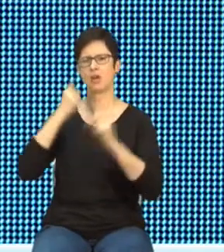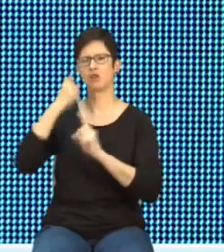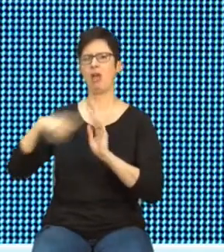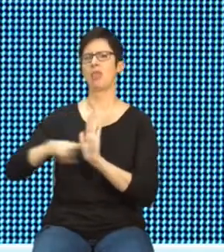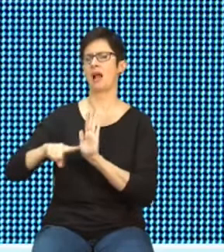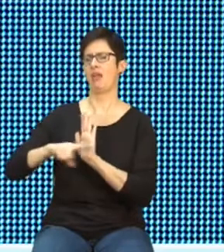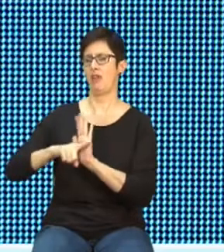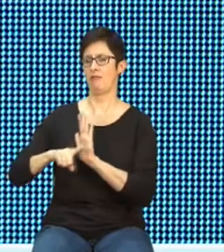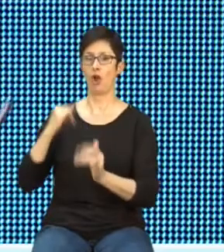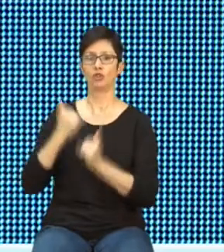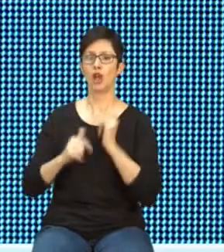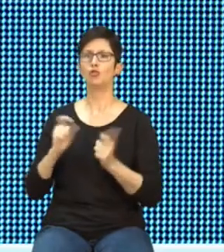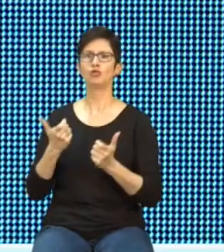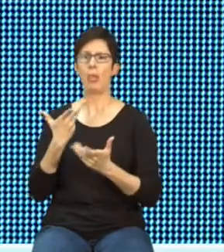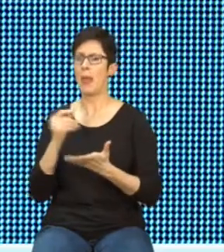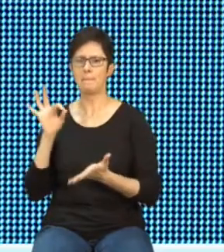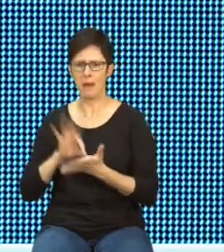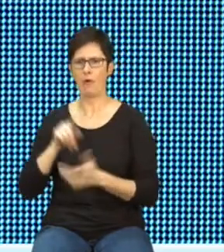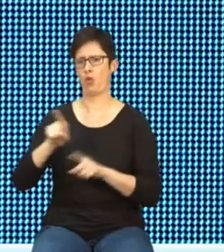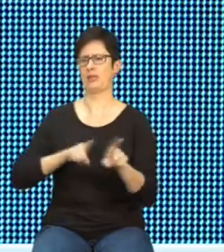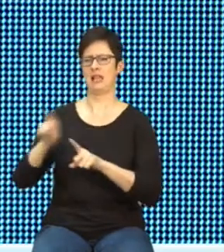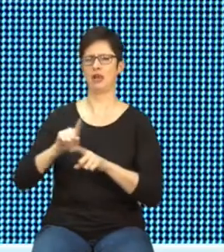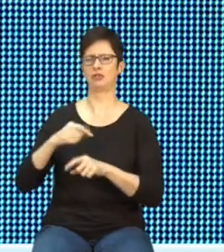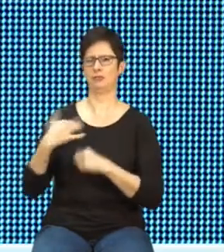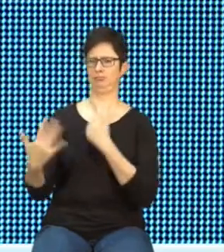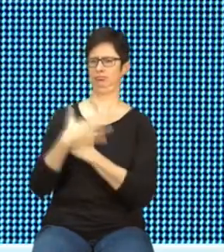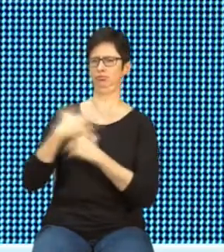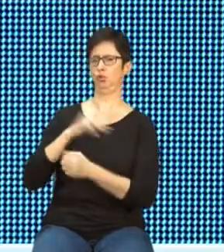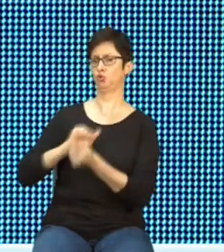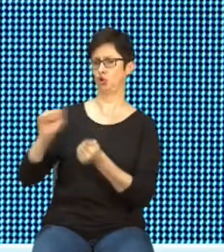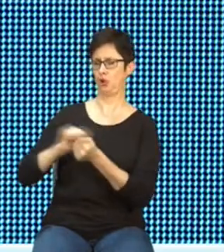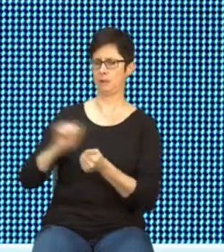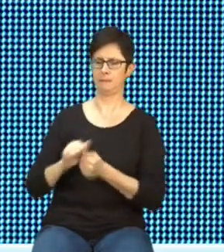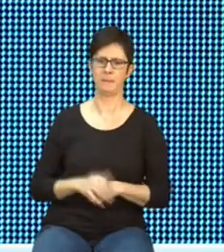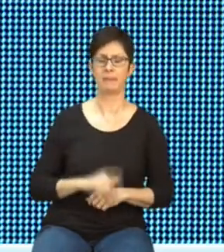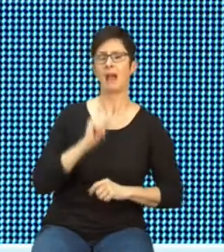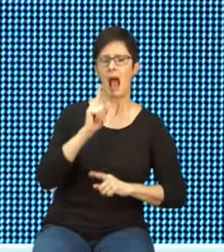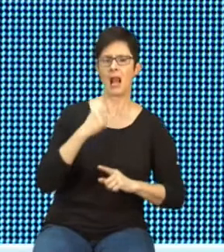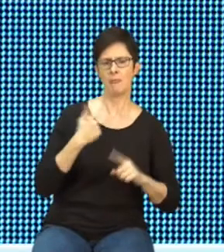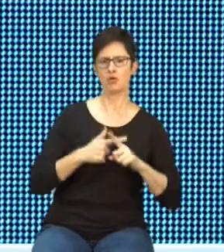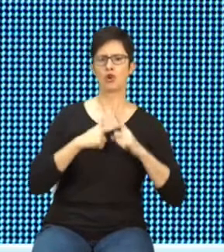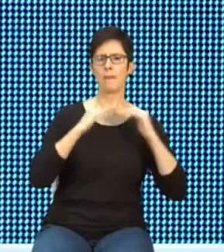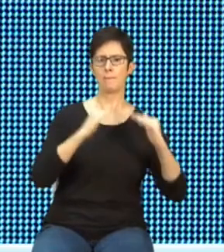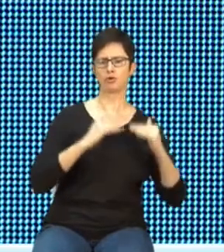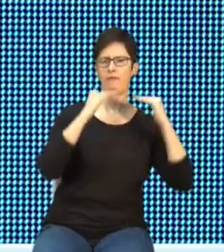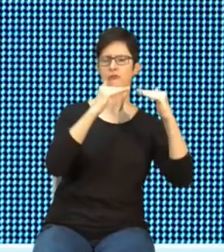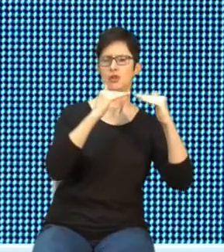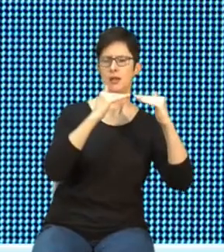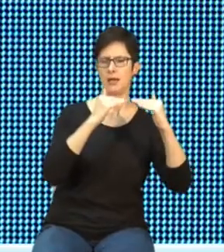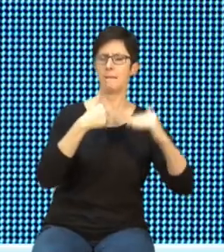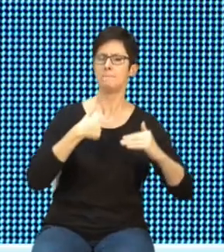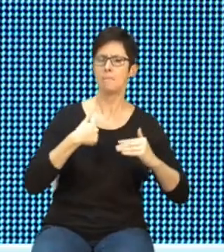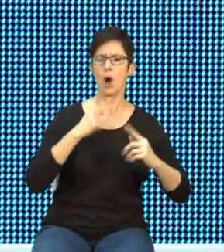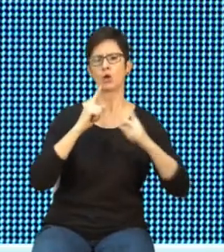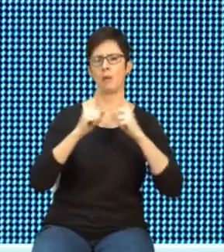negatywnie Czyli jeżeli coś jest niepewne to znaczy że na pewno szkodzi ale Wznieśmy się proszę poziom wyżej bo tak naprawdę rozmawiamy tylko